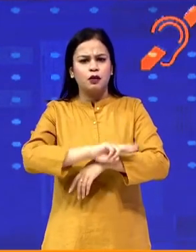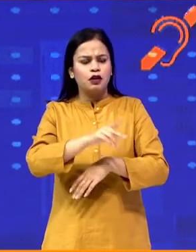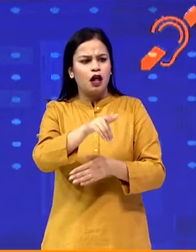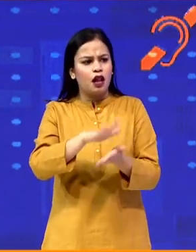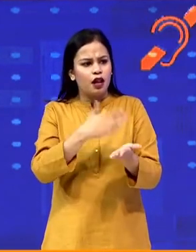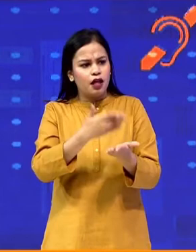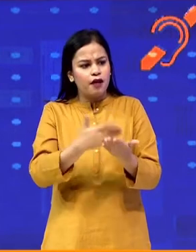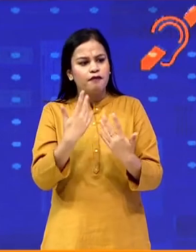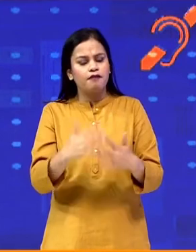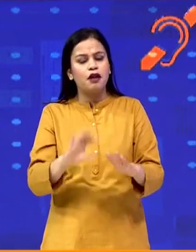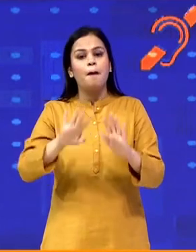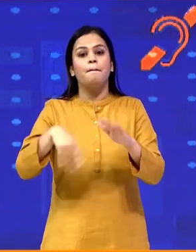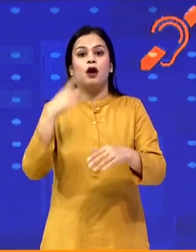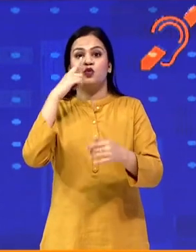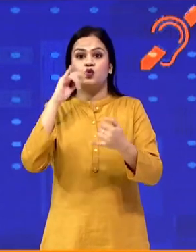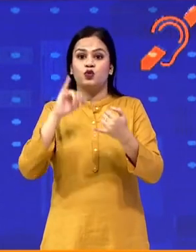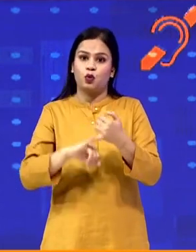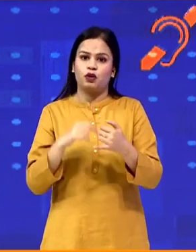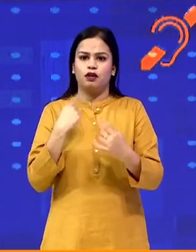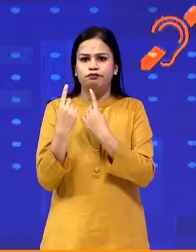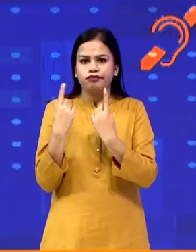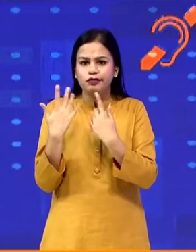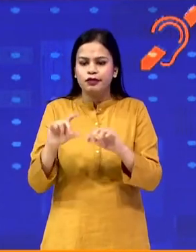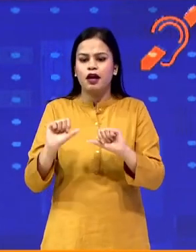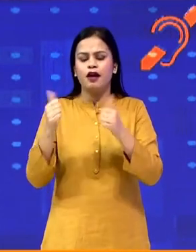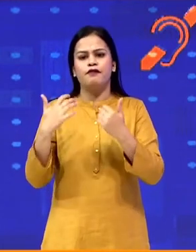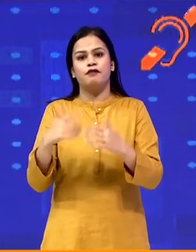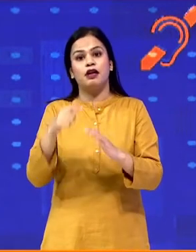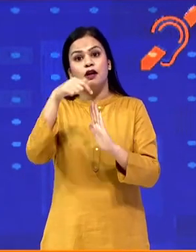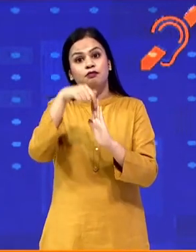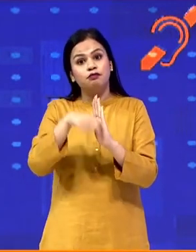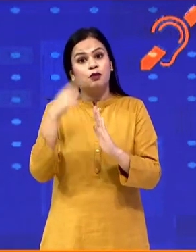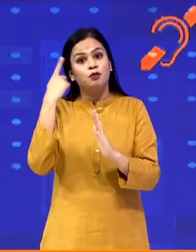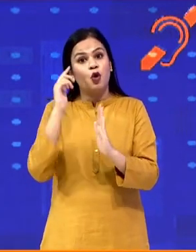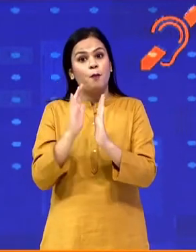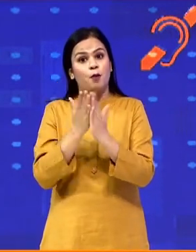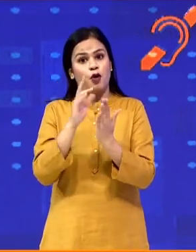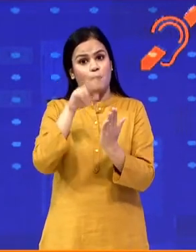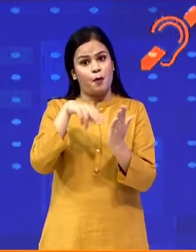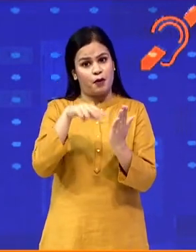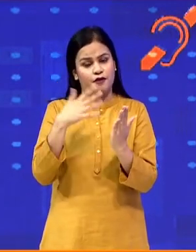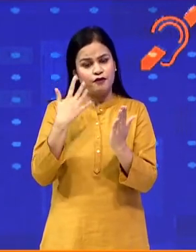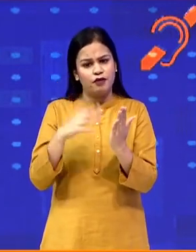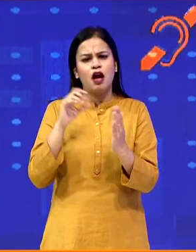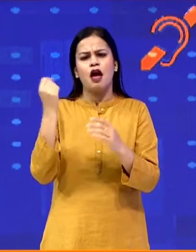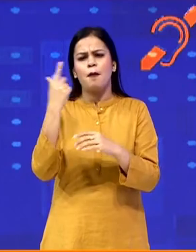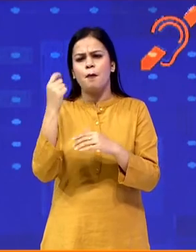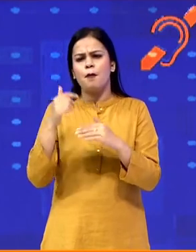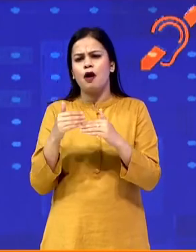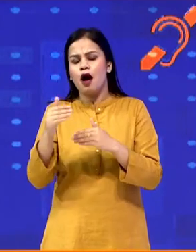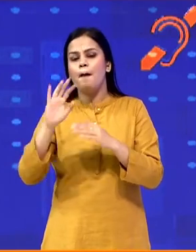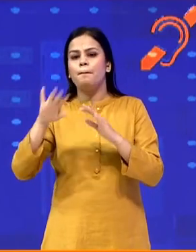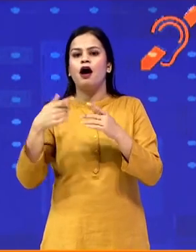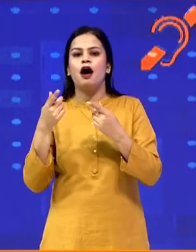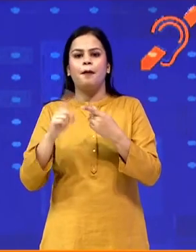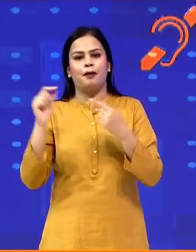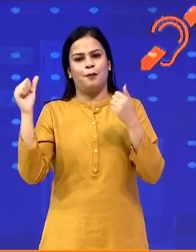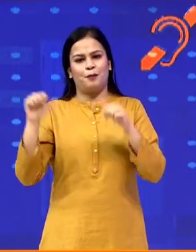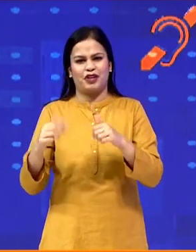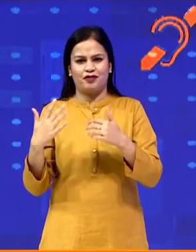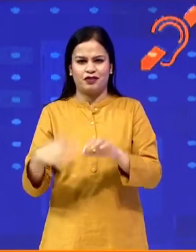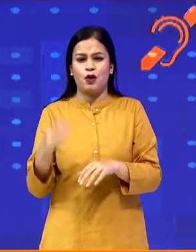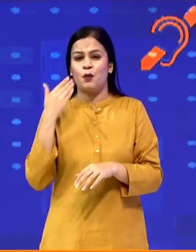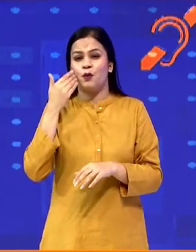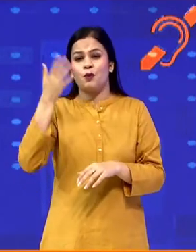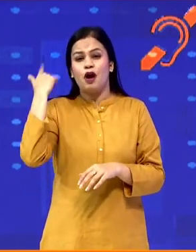किया उसको डिटेल के लिए बुक पढ़ना पड़ेगी कुछ बहाने के बाद हम हर गए 98 का इलेक्शन